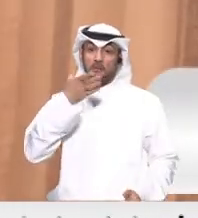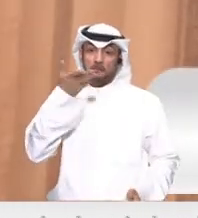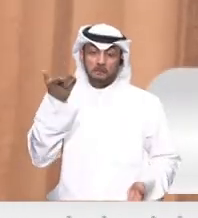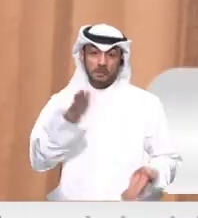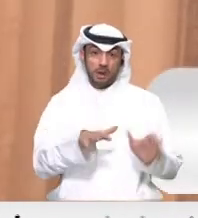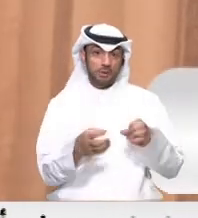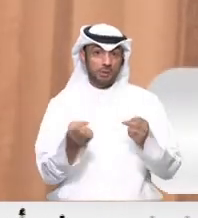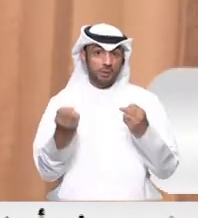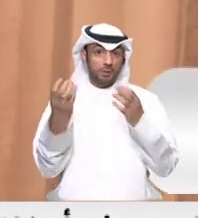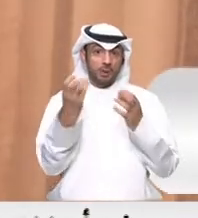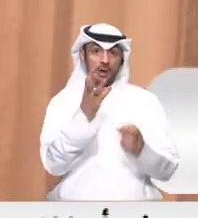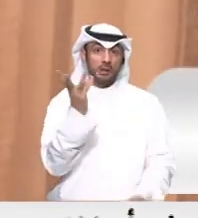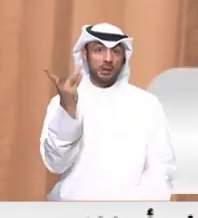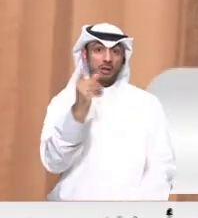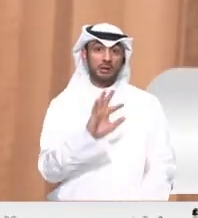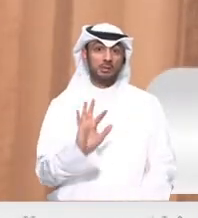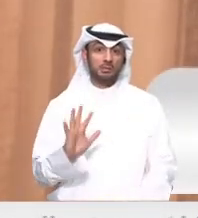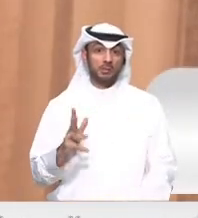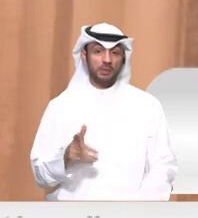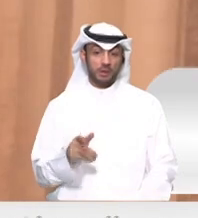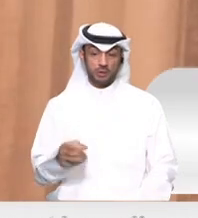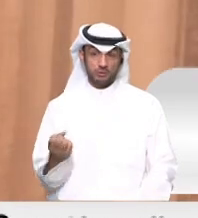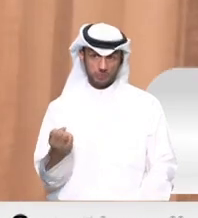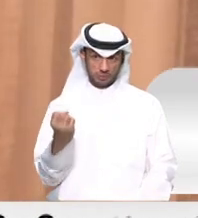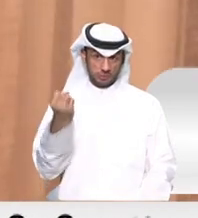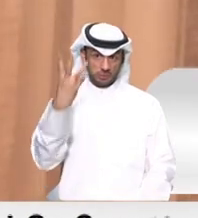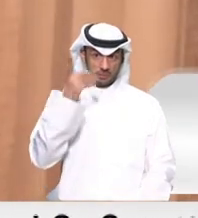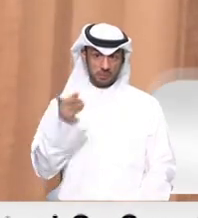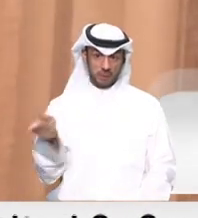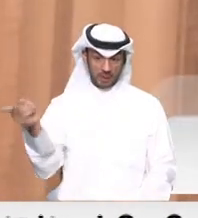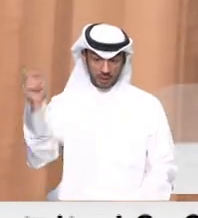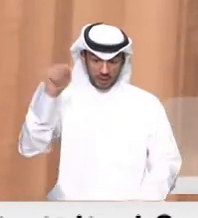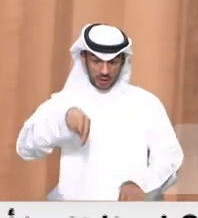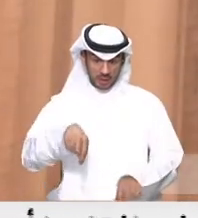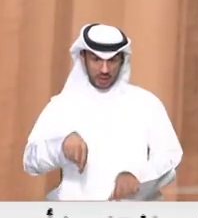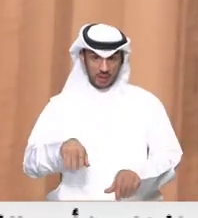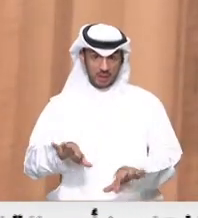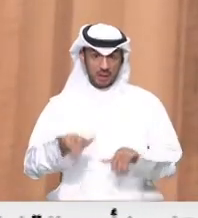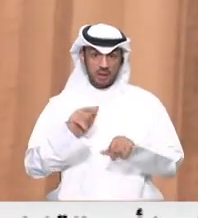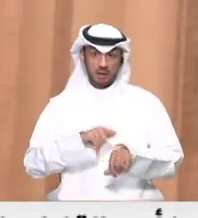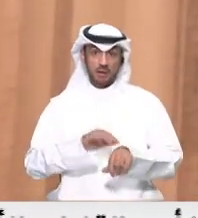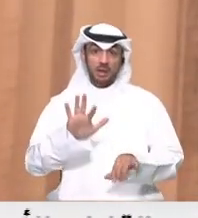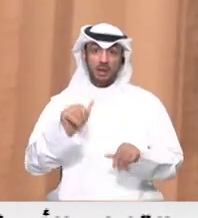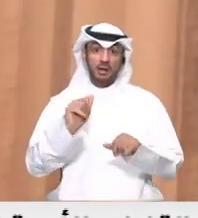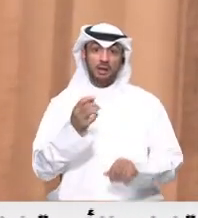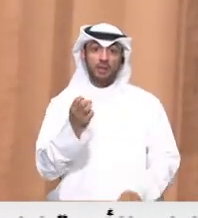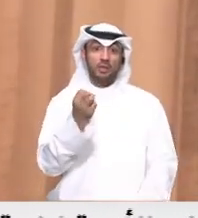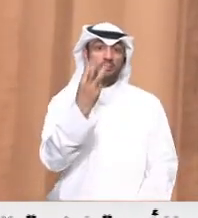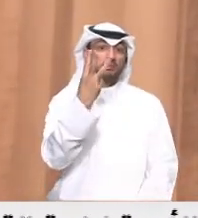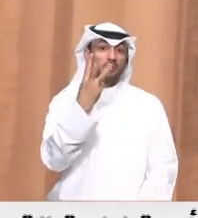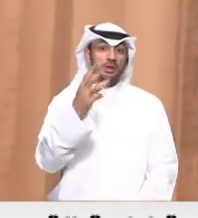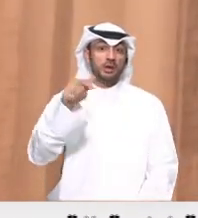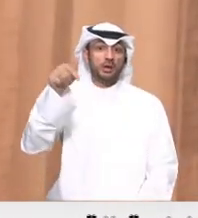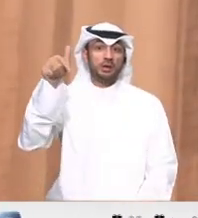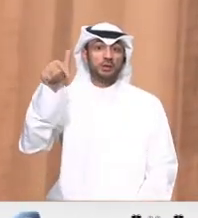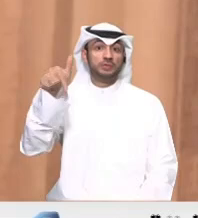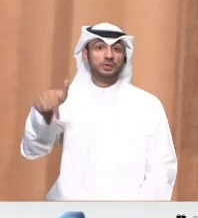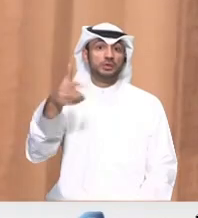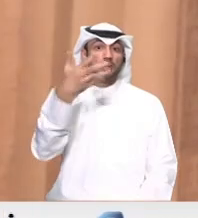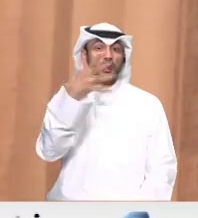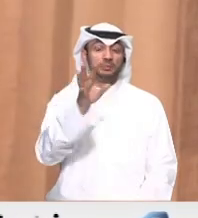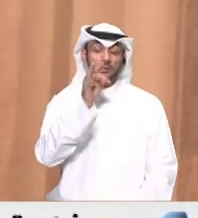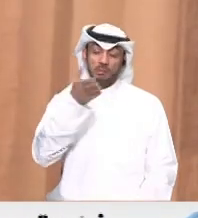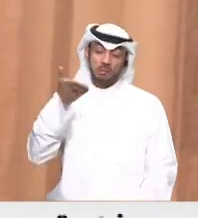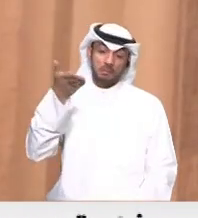العدوان الإسرائيلي منذ الصباح حتى الساعة، بلغ العدد 356